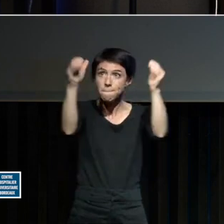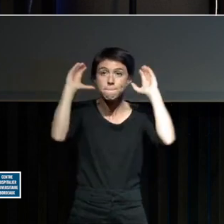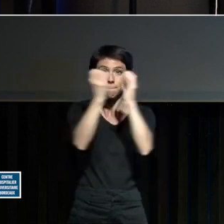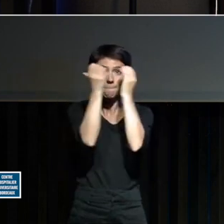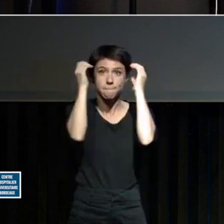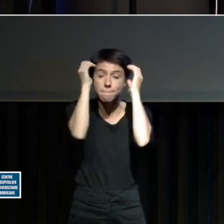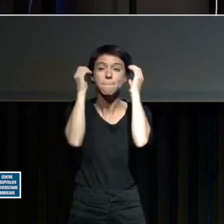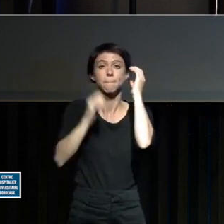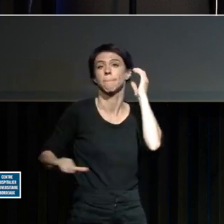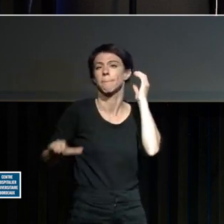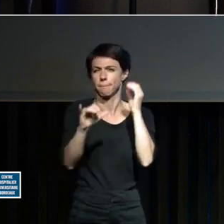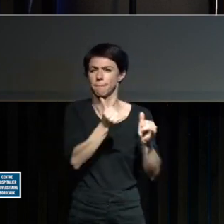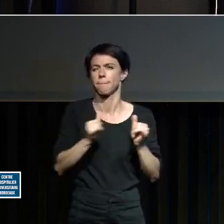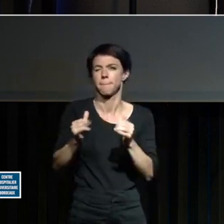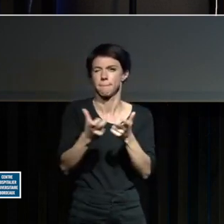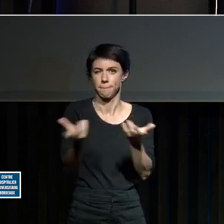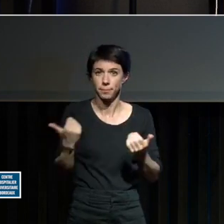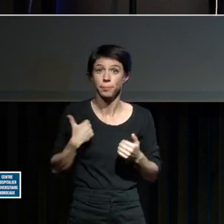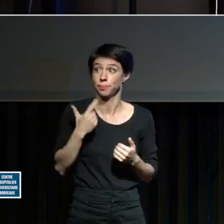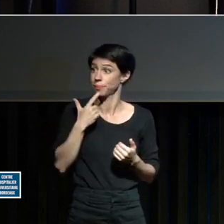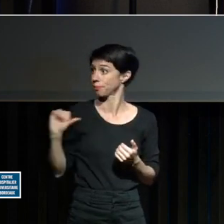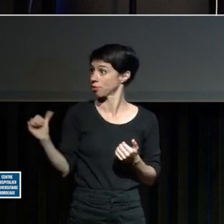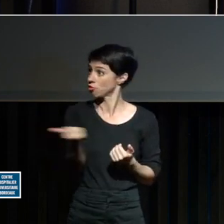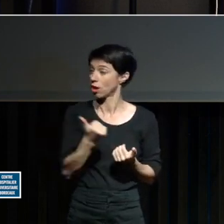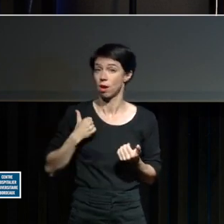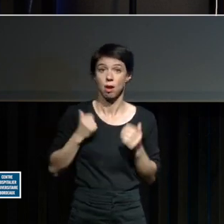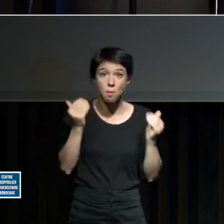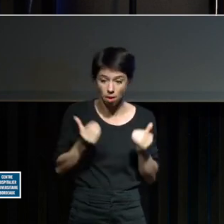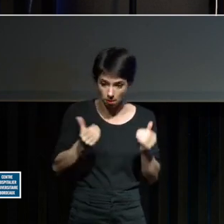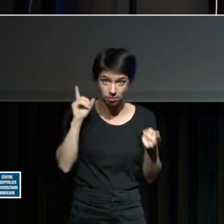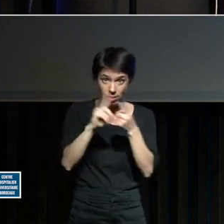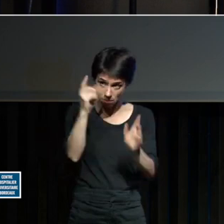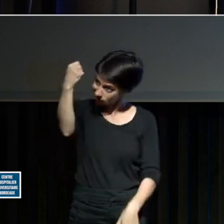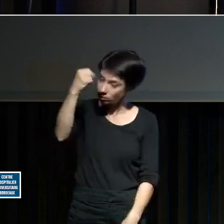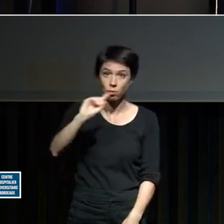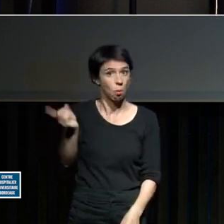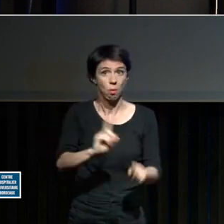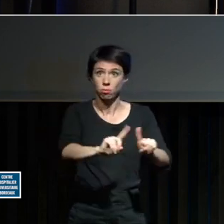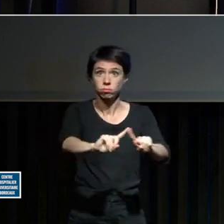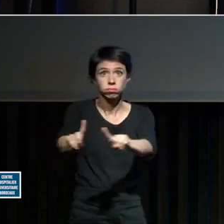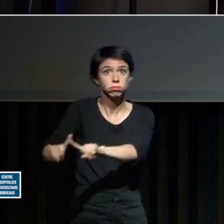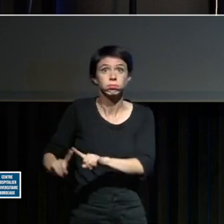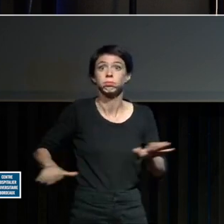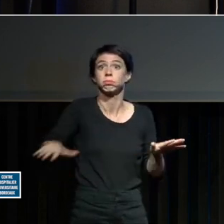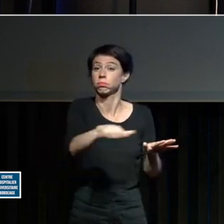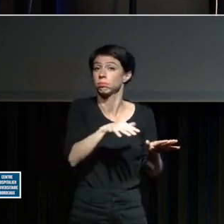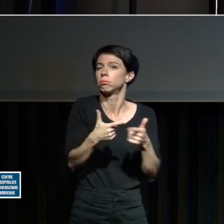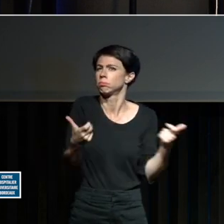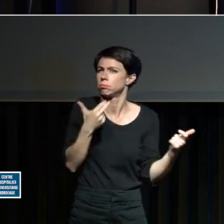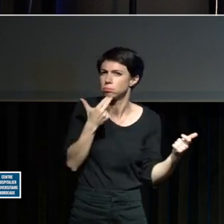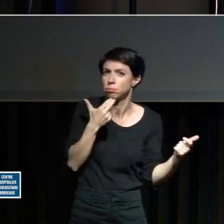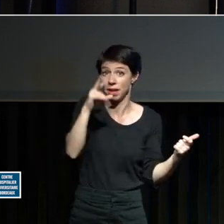une diversité de contenus, une diversité d'usages, et tout ceci dans le cadre d'une évolution